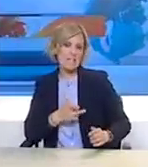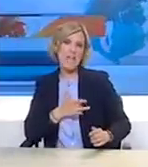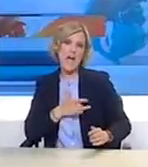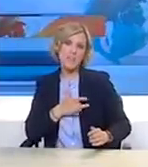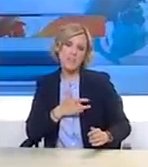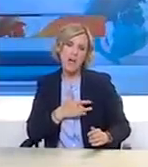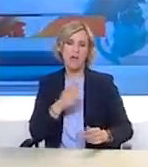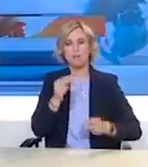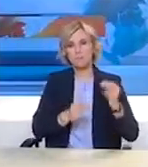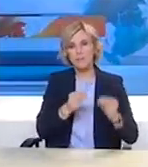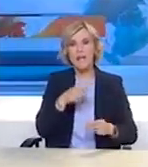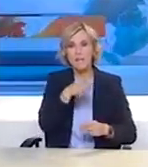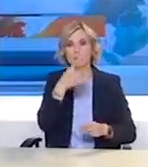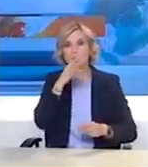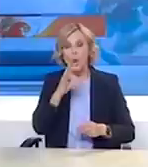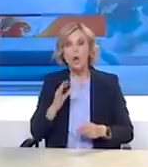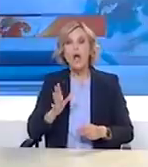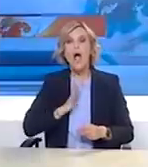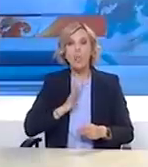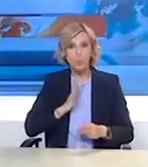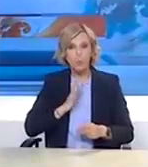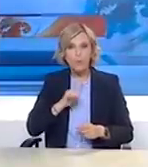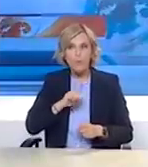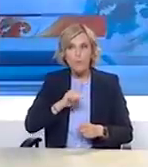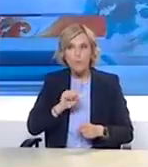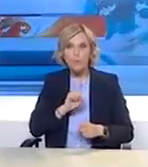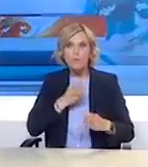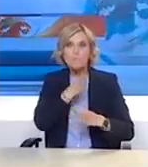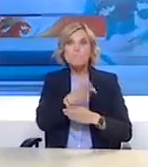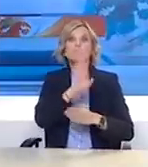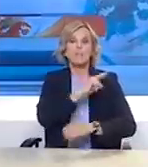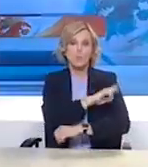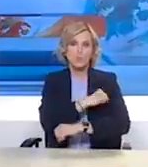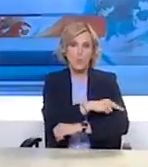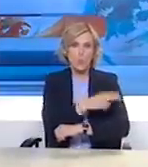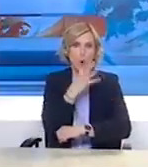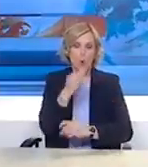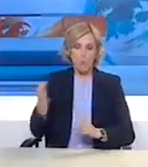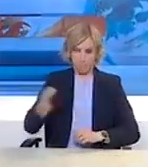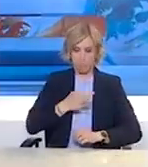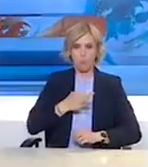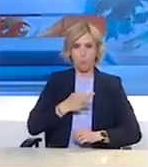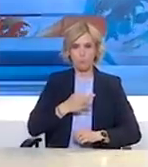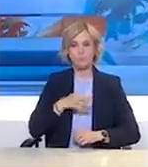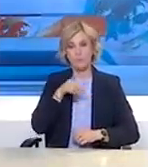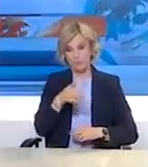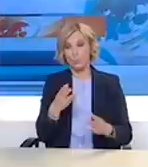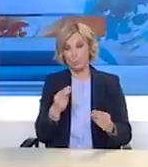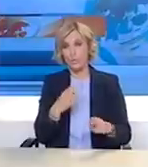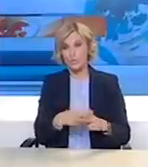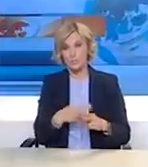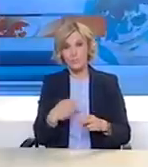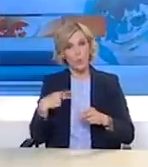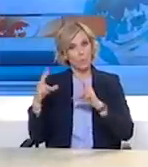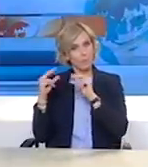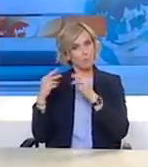οι άνθρωποι δεν επισκέφτονται τους γιατρούς για χρόνια νοσήματα επειδή φοβόνται. Είναι σημαντικό θέμα και μίλησα